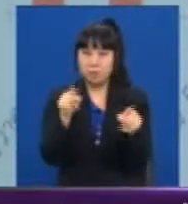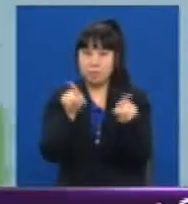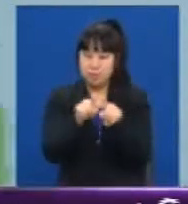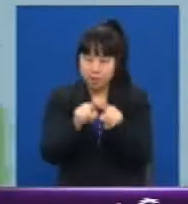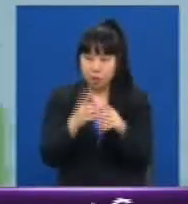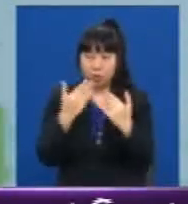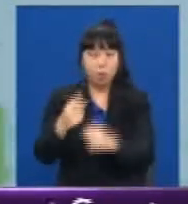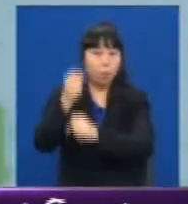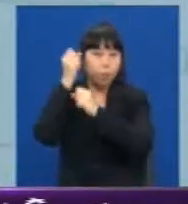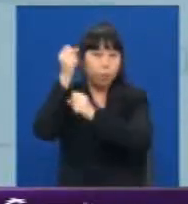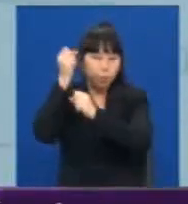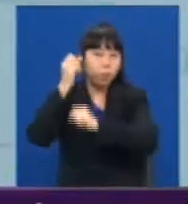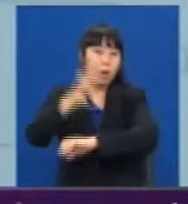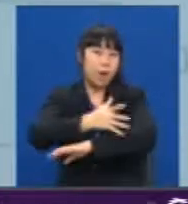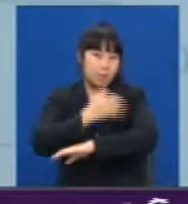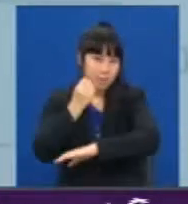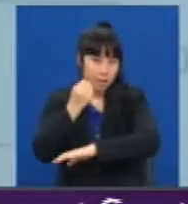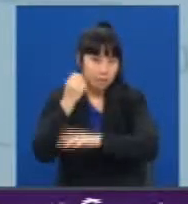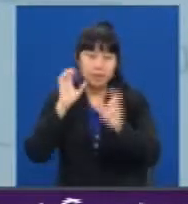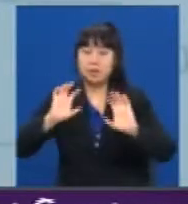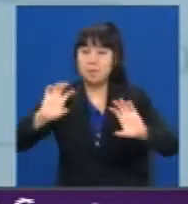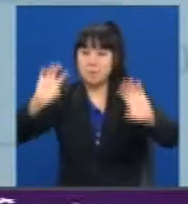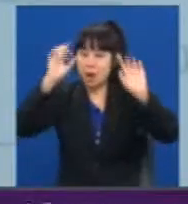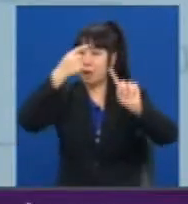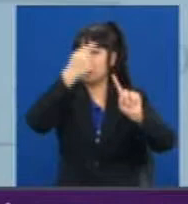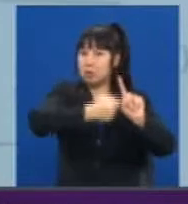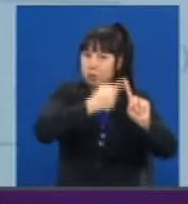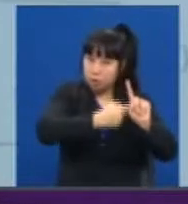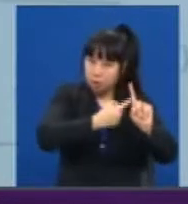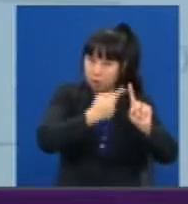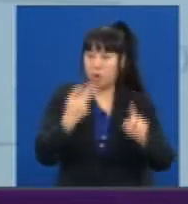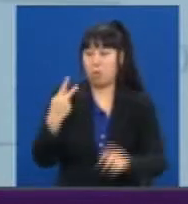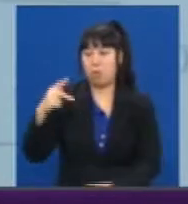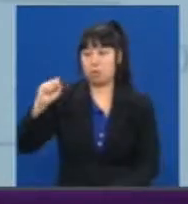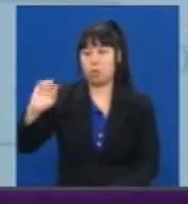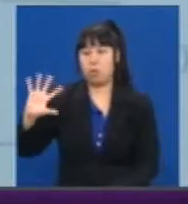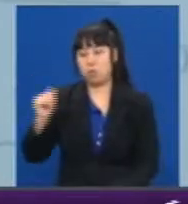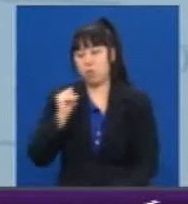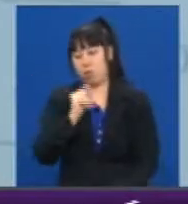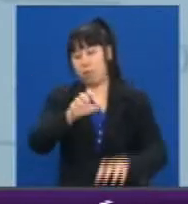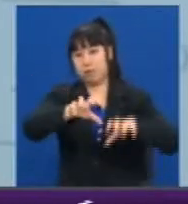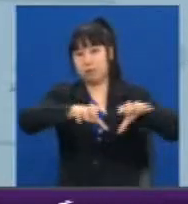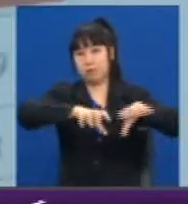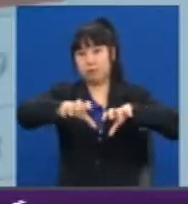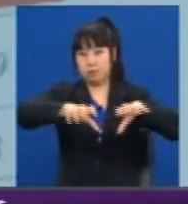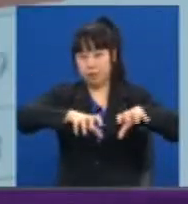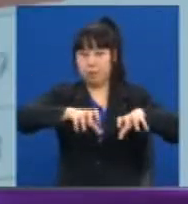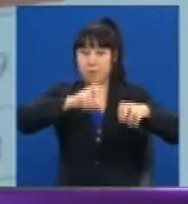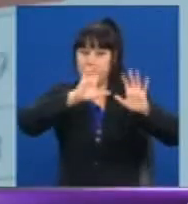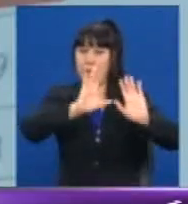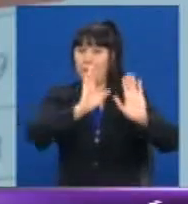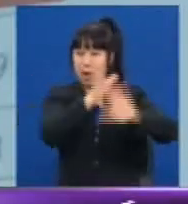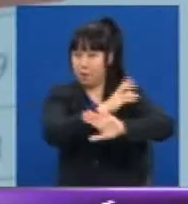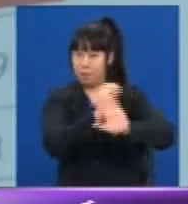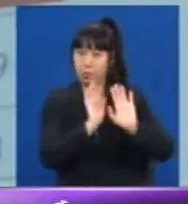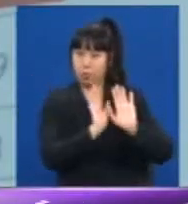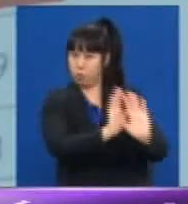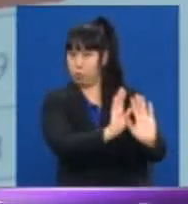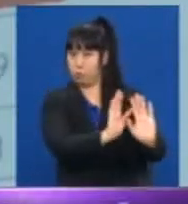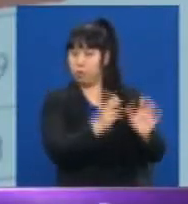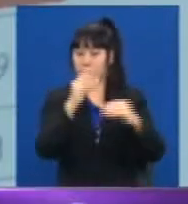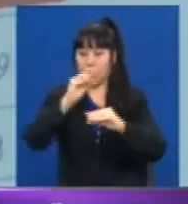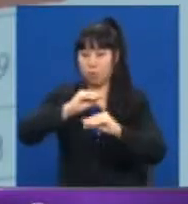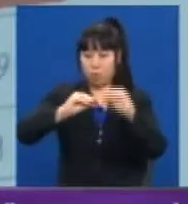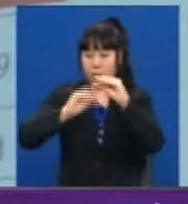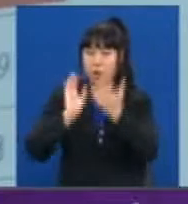ที่มีการชุมนุมทางการเมืองมีรัฐบาลรักษาการและคอยช่วยเข้ามาบริหารประเทศยุติบทบาทของนักการเมืองและ